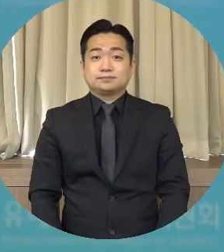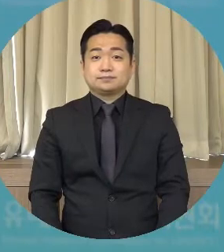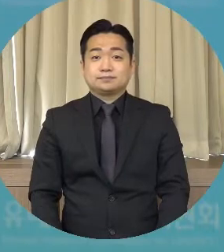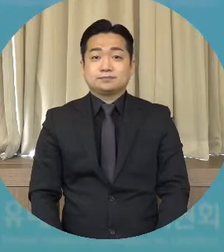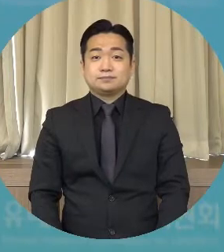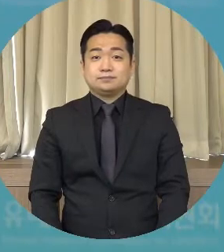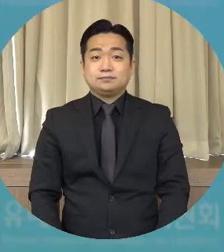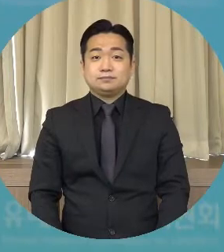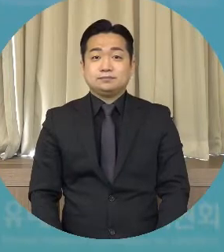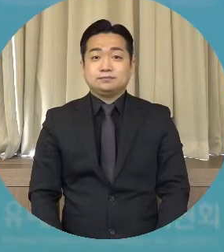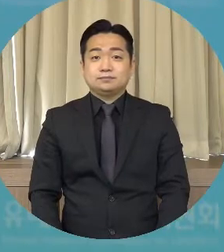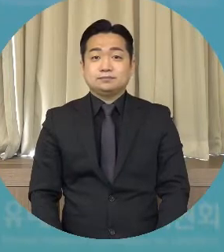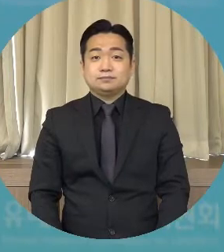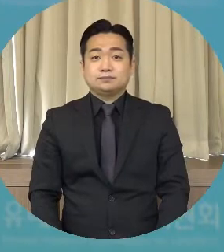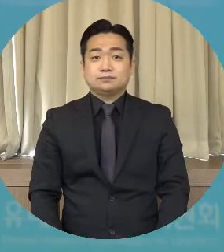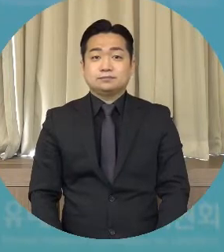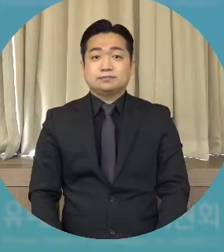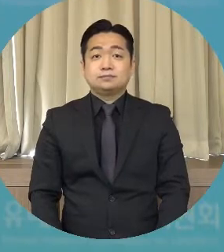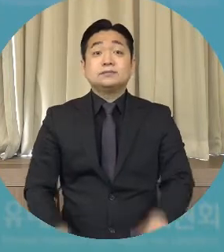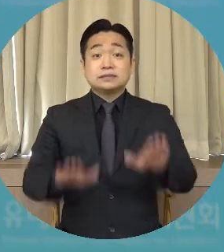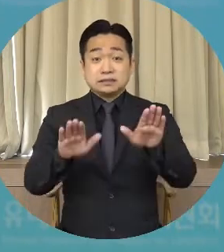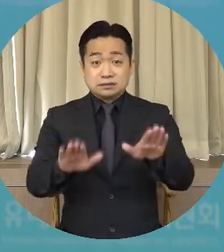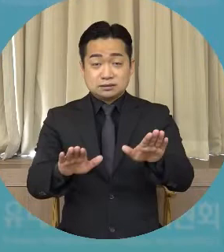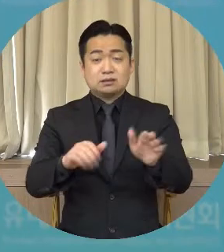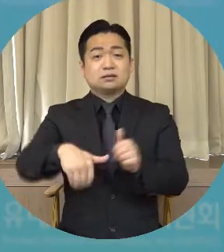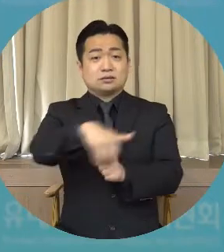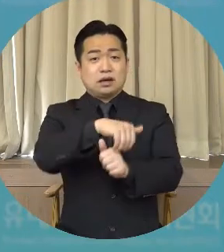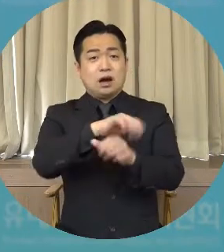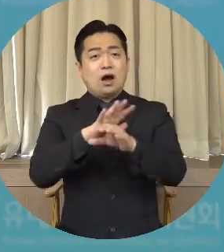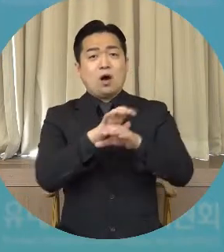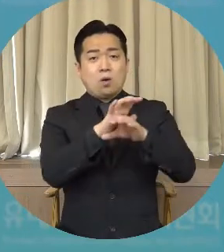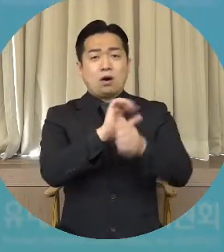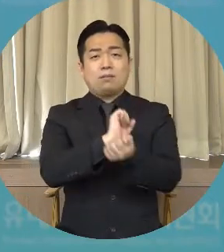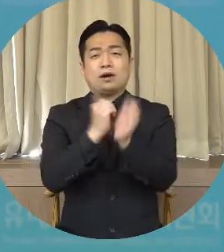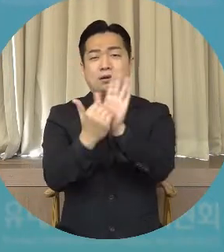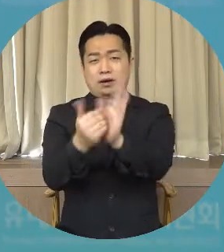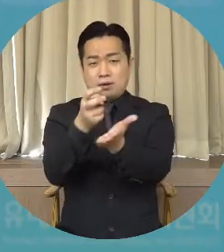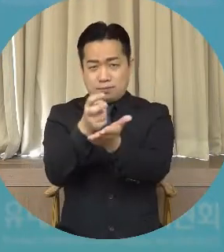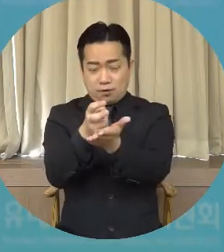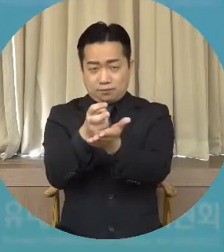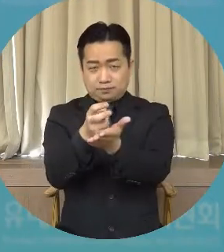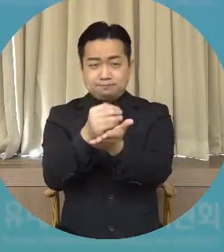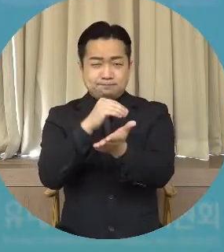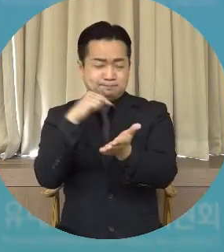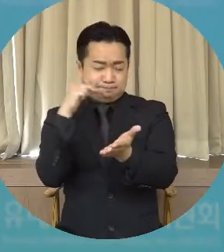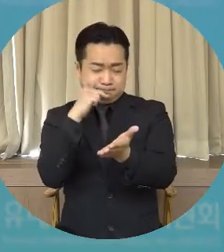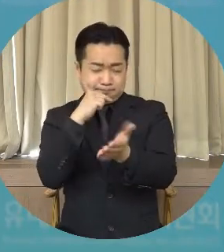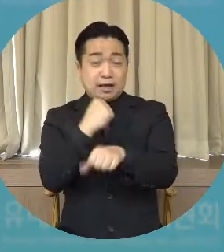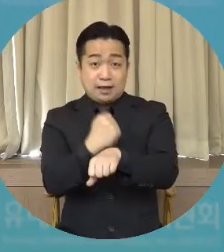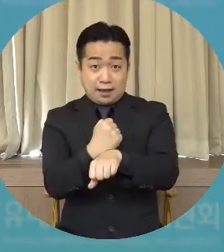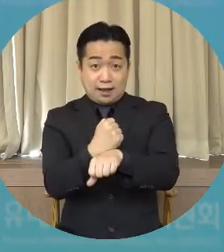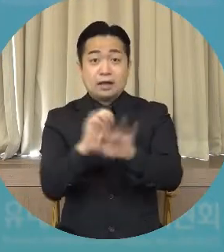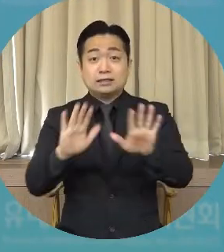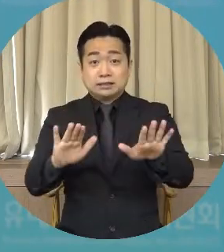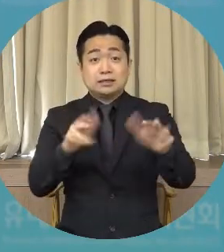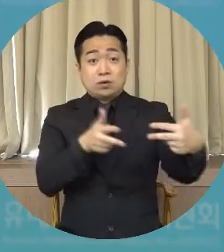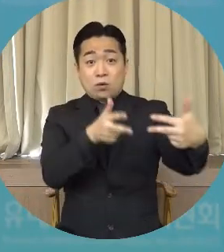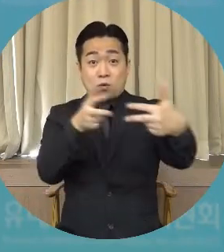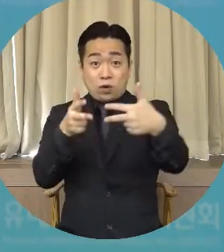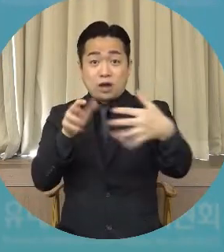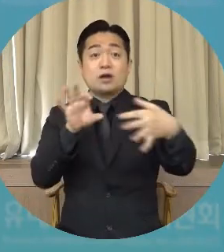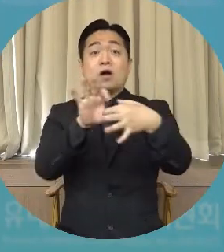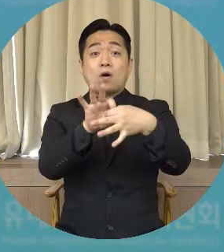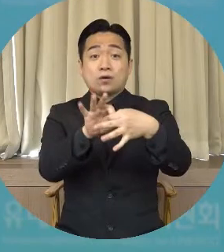그리고 코로나19 방역지침 준수를 위해서 온라인으로